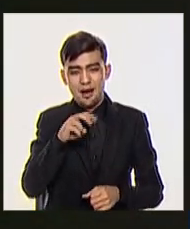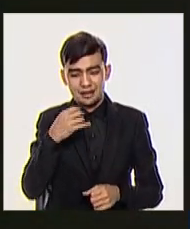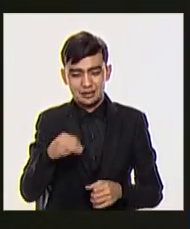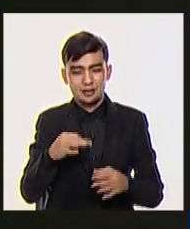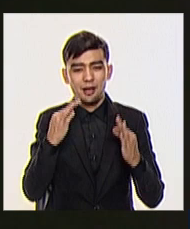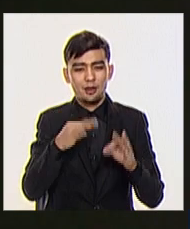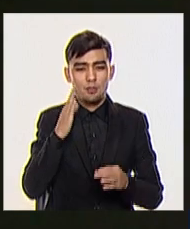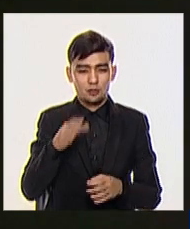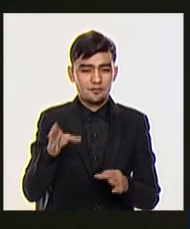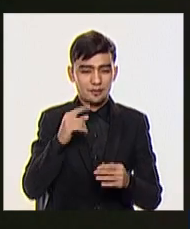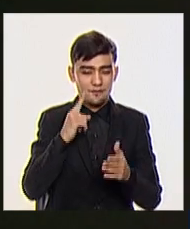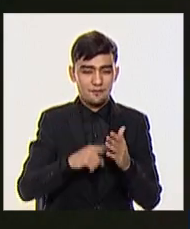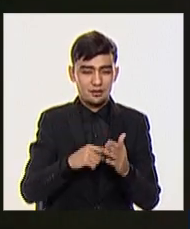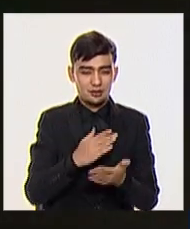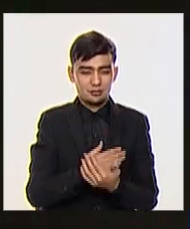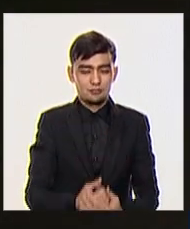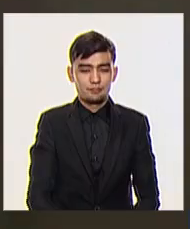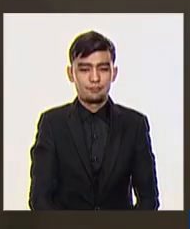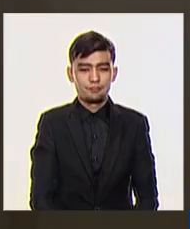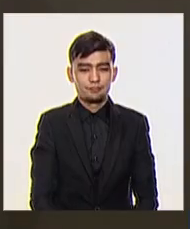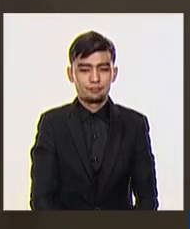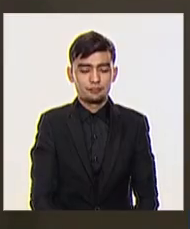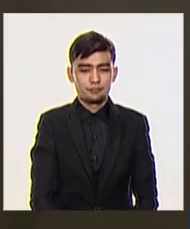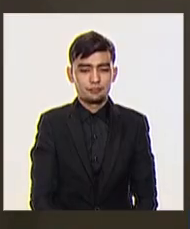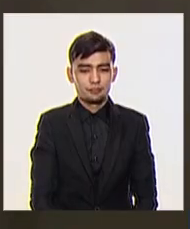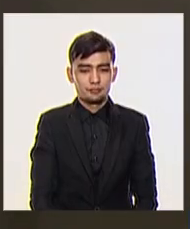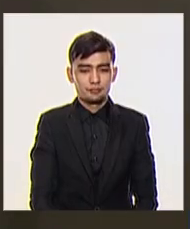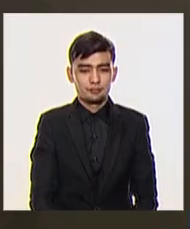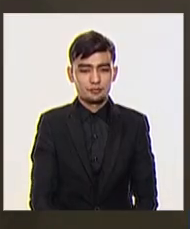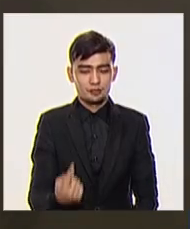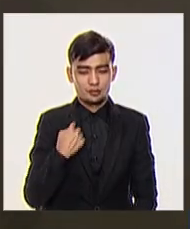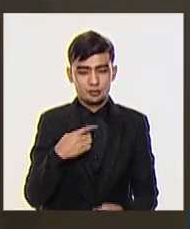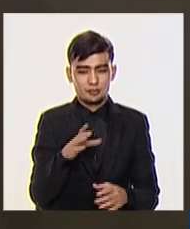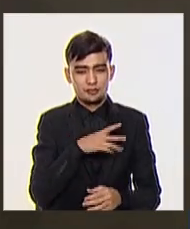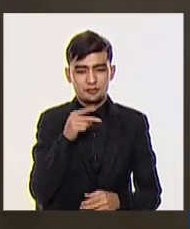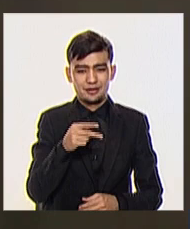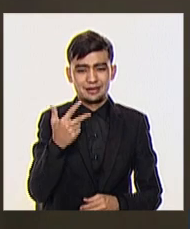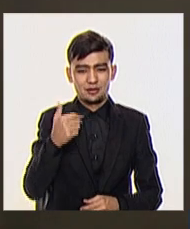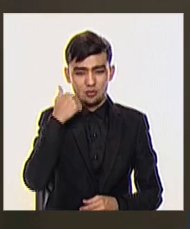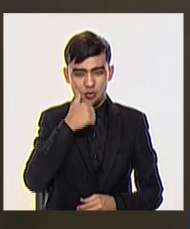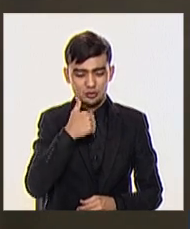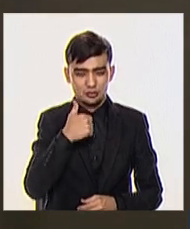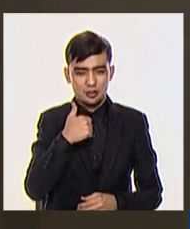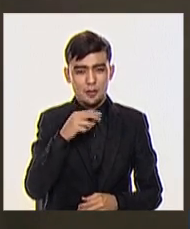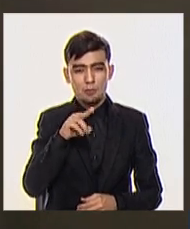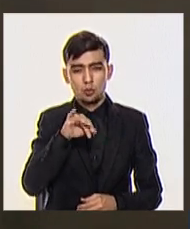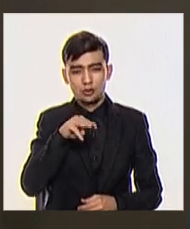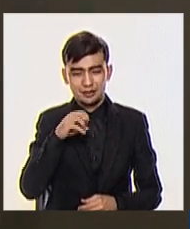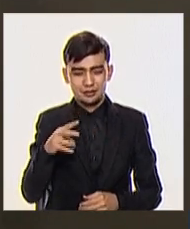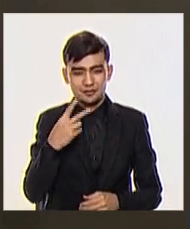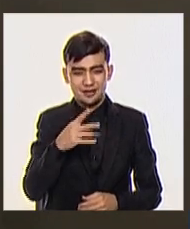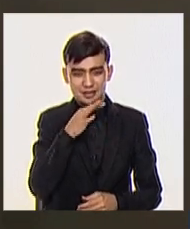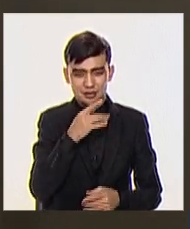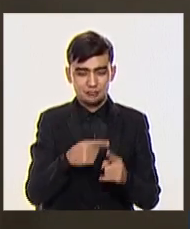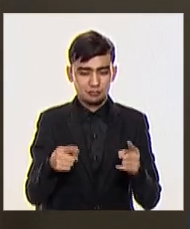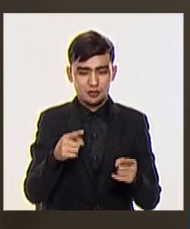деген үмітте екенін білдірді. Я ему бросил вызов в 2003 году. Путин 20 жылда әбден